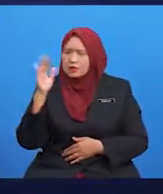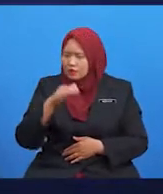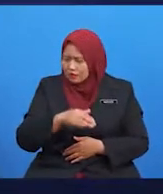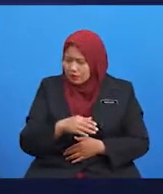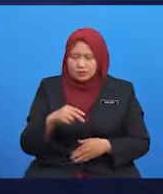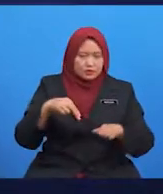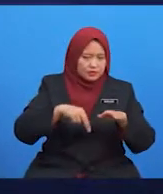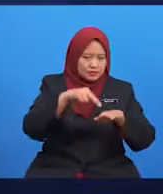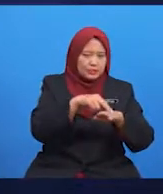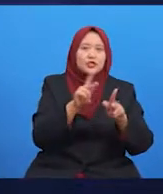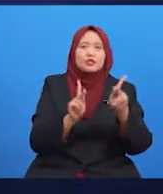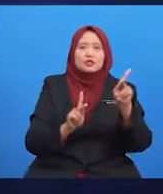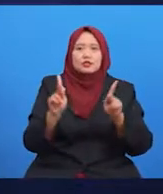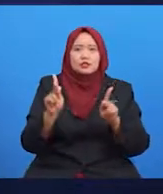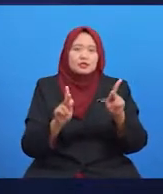bersama-samanya.